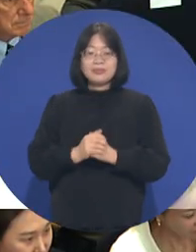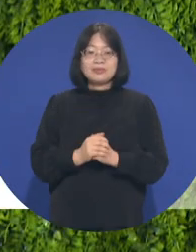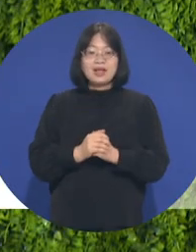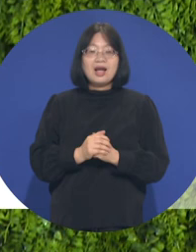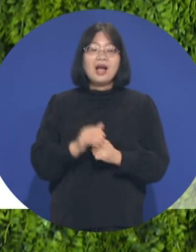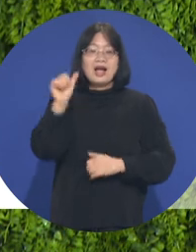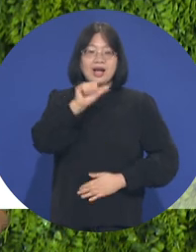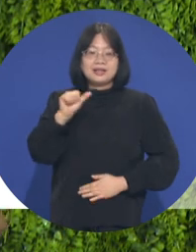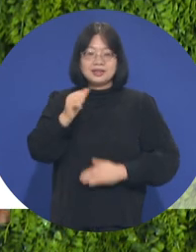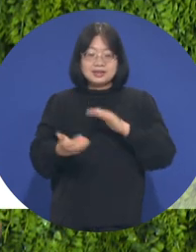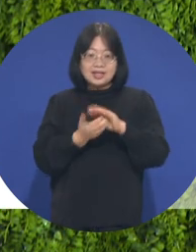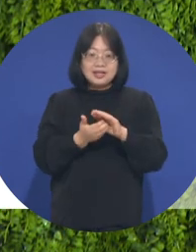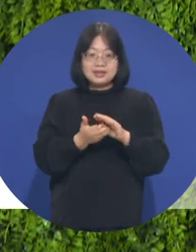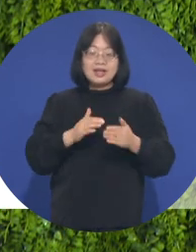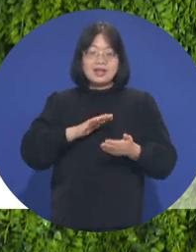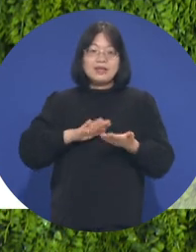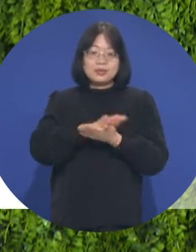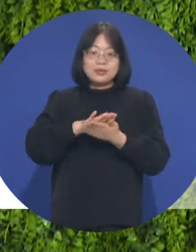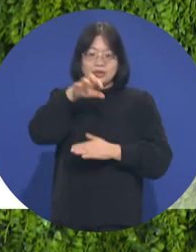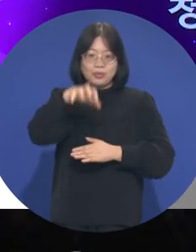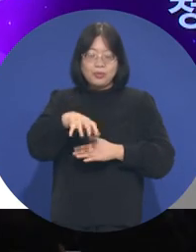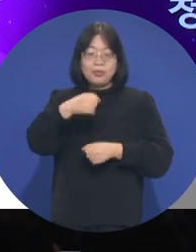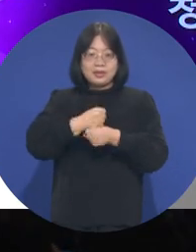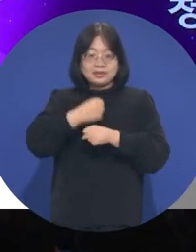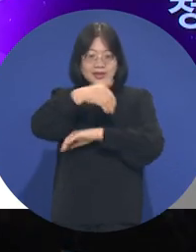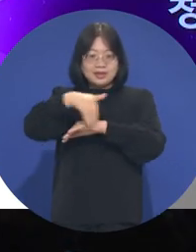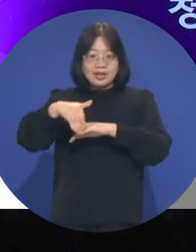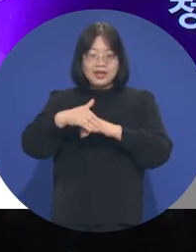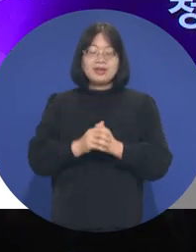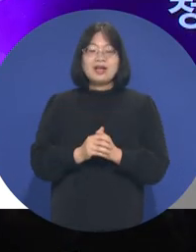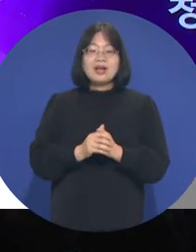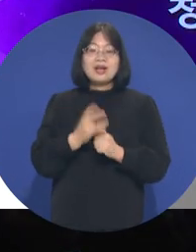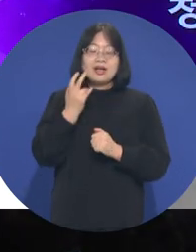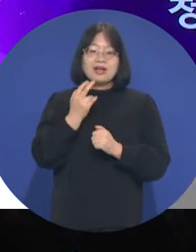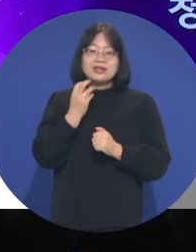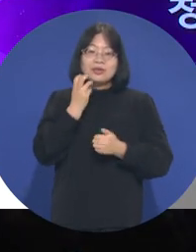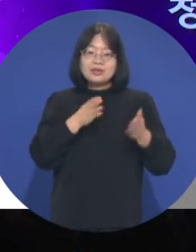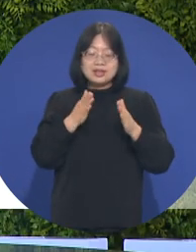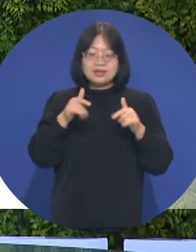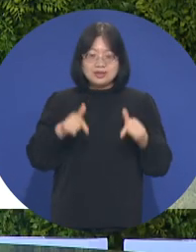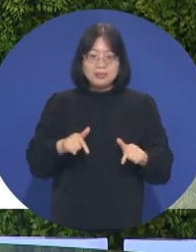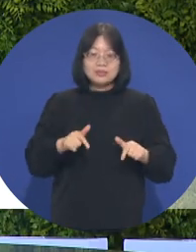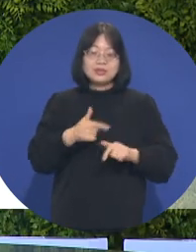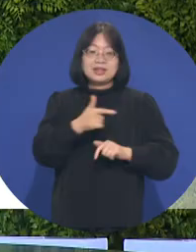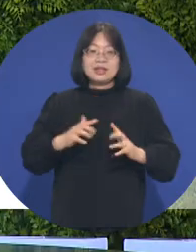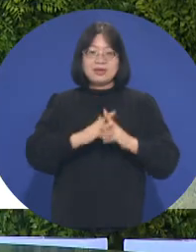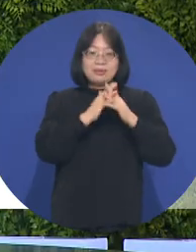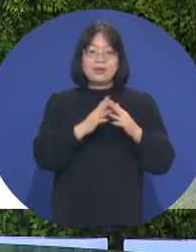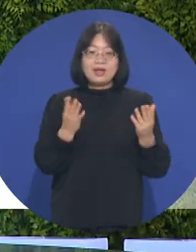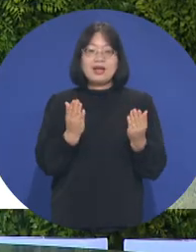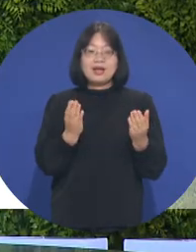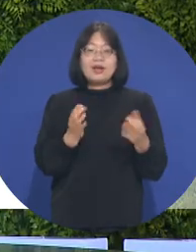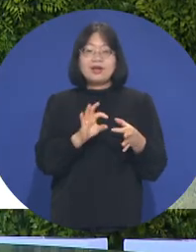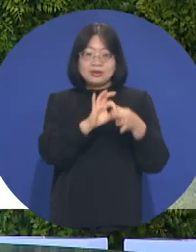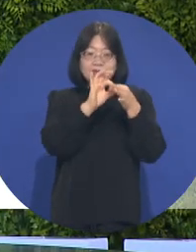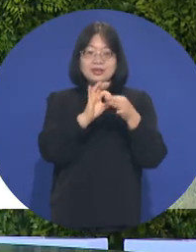아시아 최대 규모 테마파크로 조성될 것이라며 경기 서부 대개발 프로젝트와 맞물려 인프라